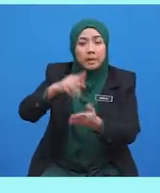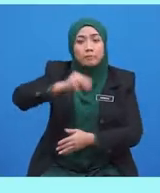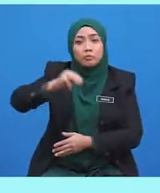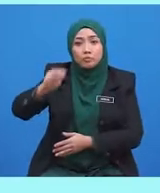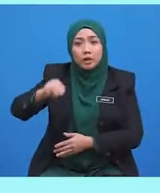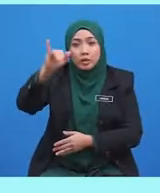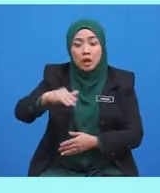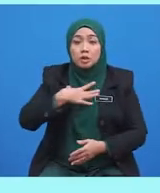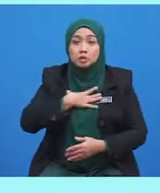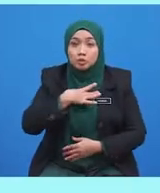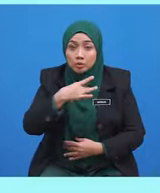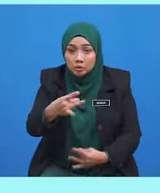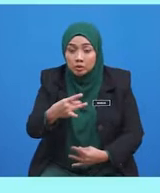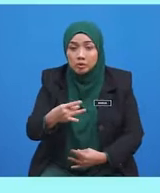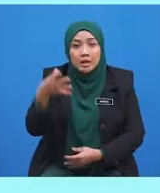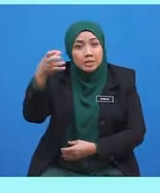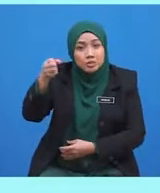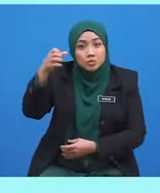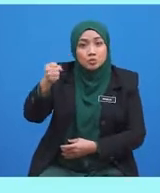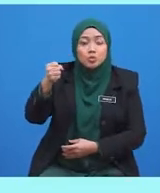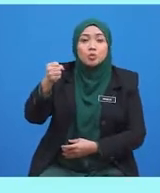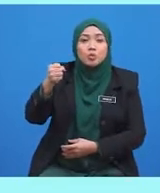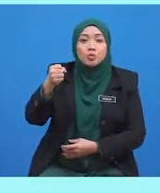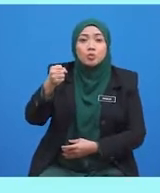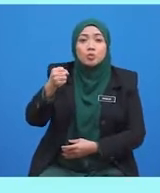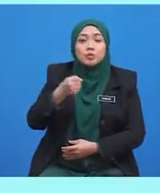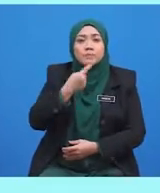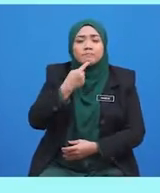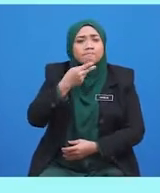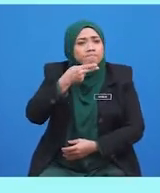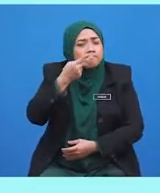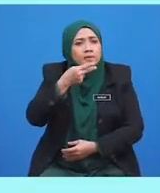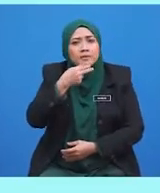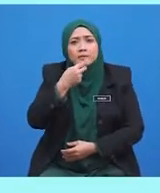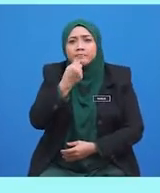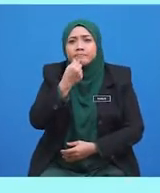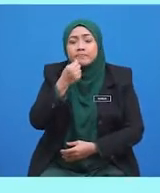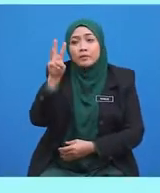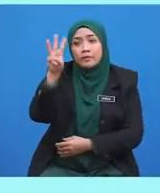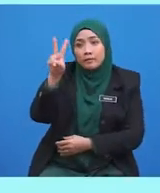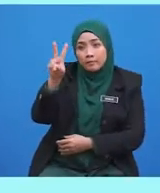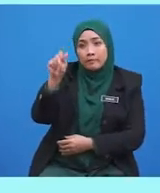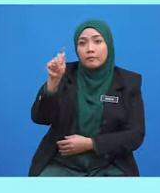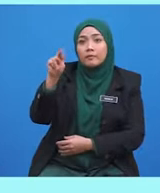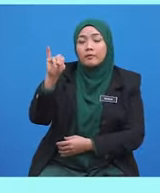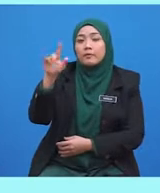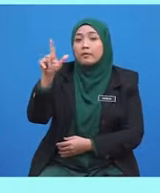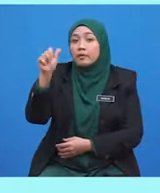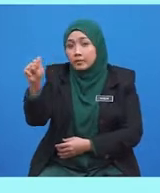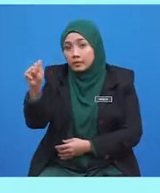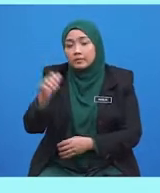yang suka susu berperisa vanila? Jom cuba.